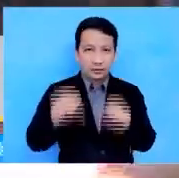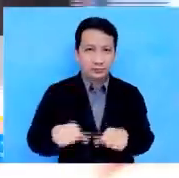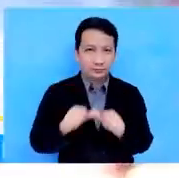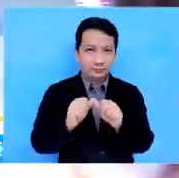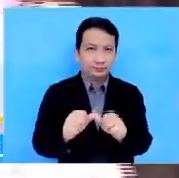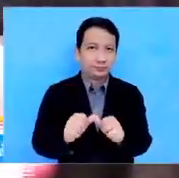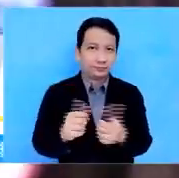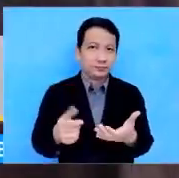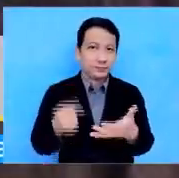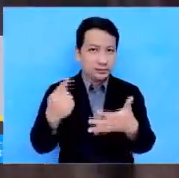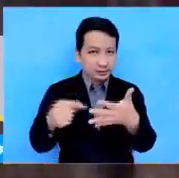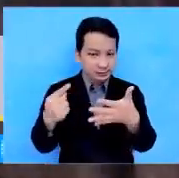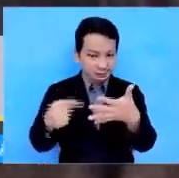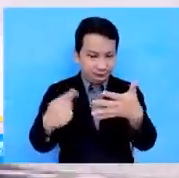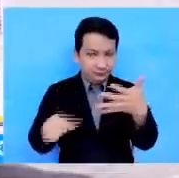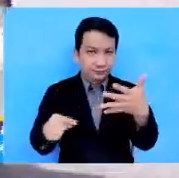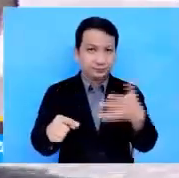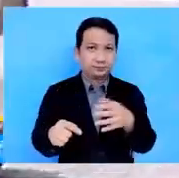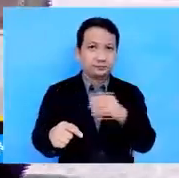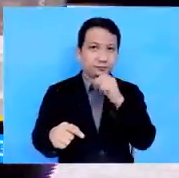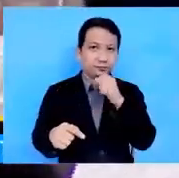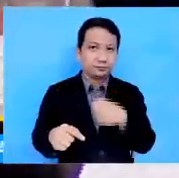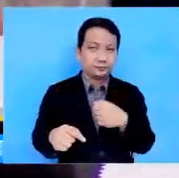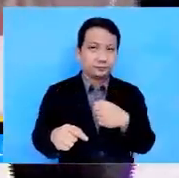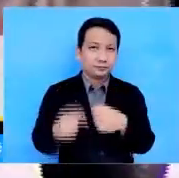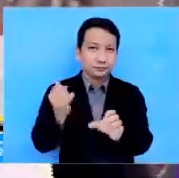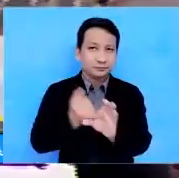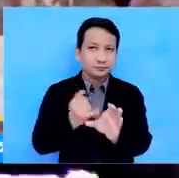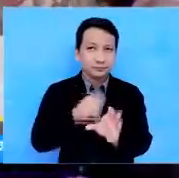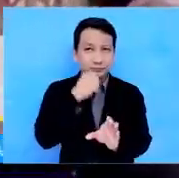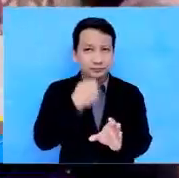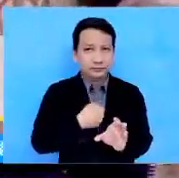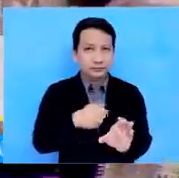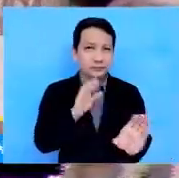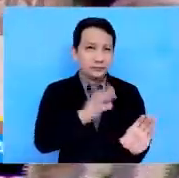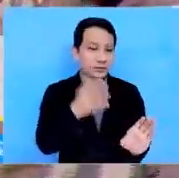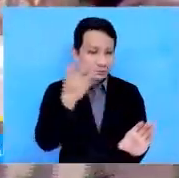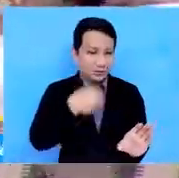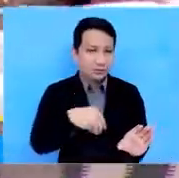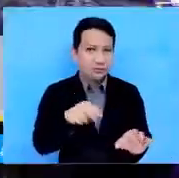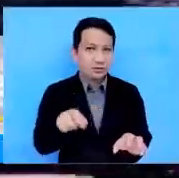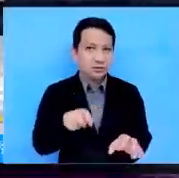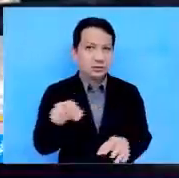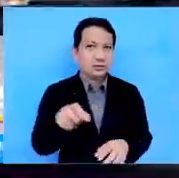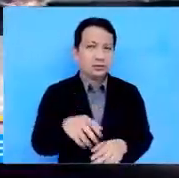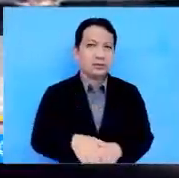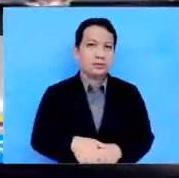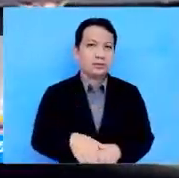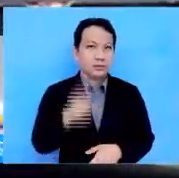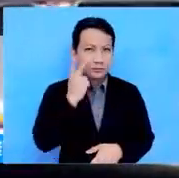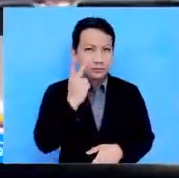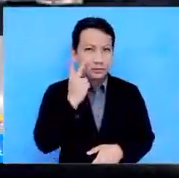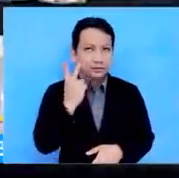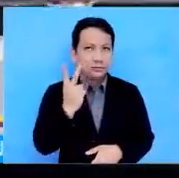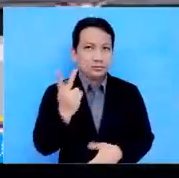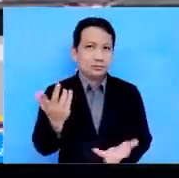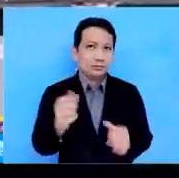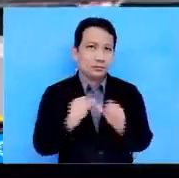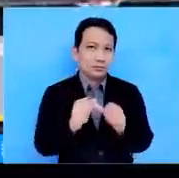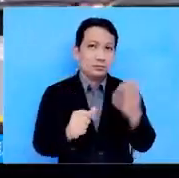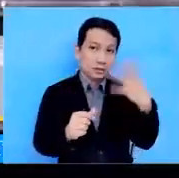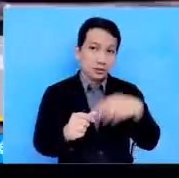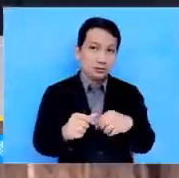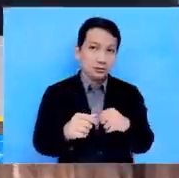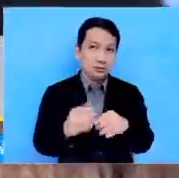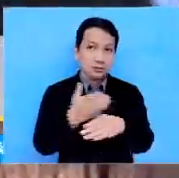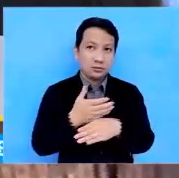ay inspeksyonin yung mga vehicles. Kahit luma, may luma naman, maganda pa rin. Tignan natin yung kondisyon. Kung maganda mag-alaga